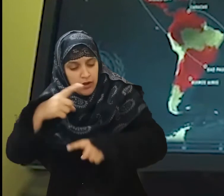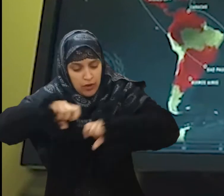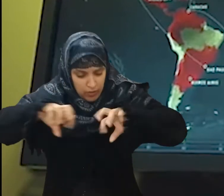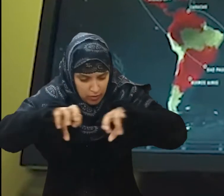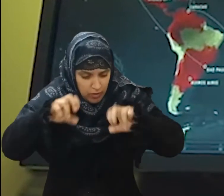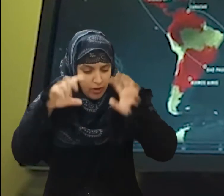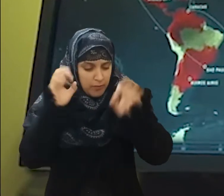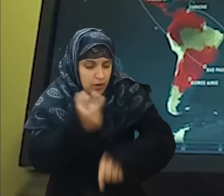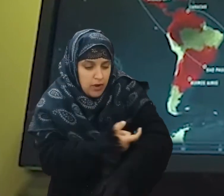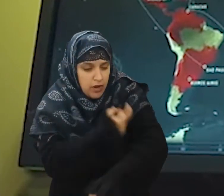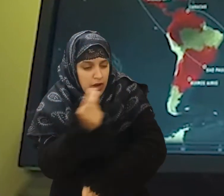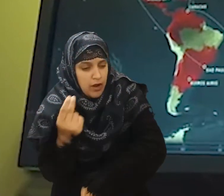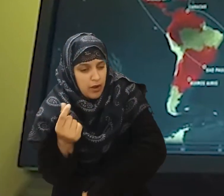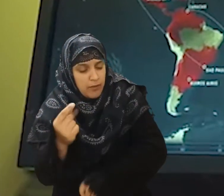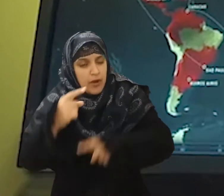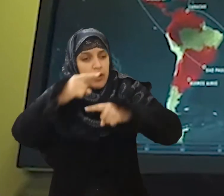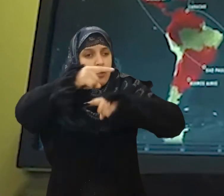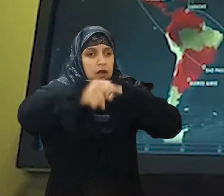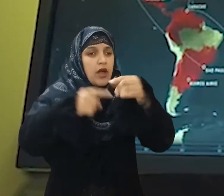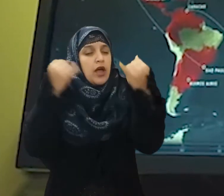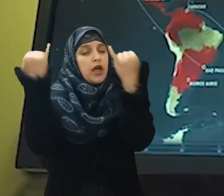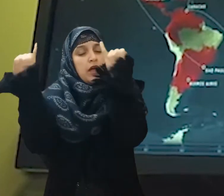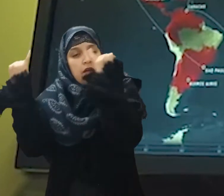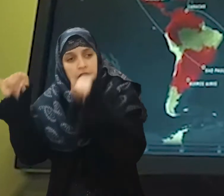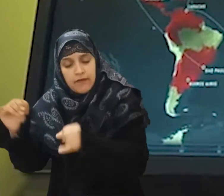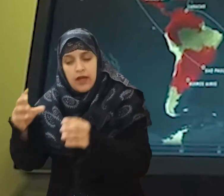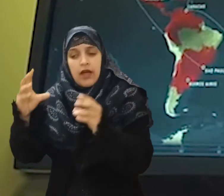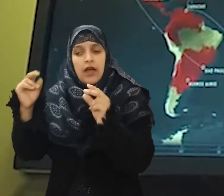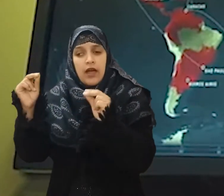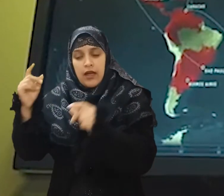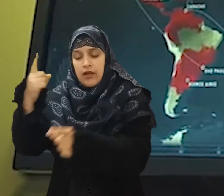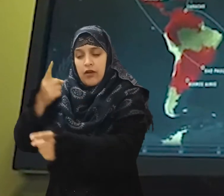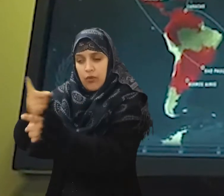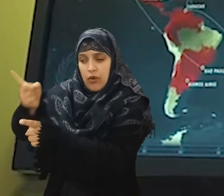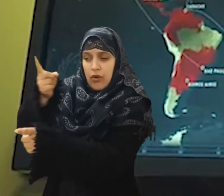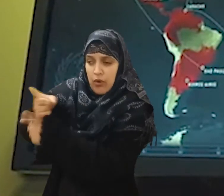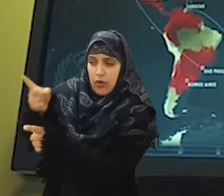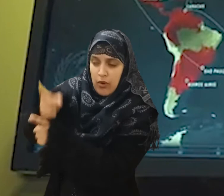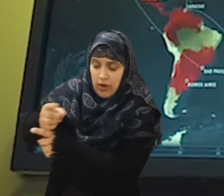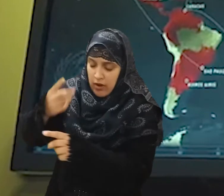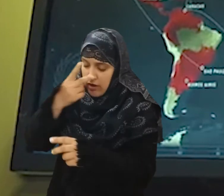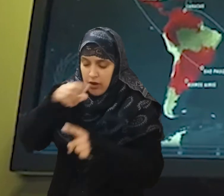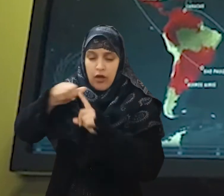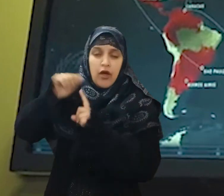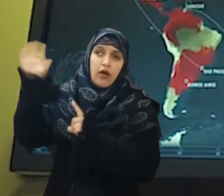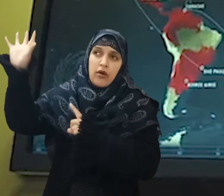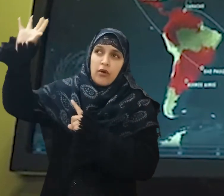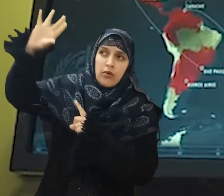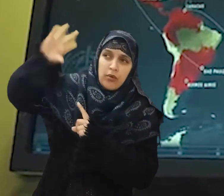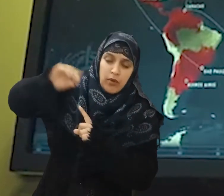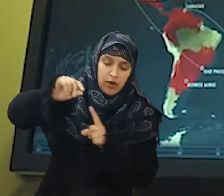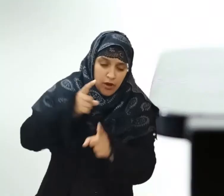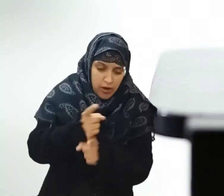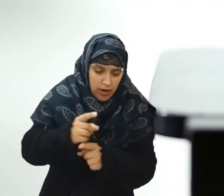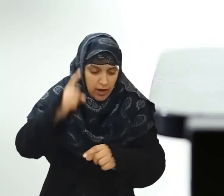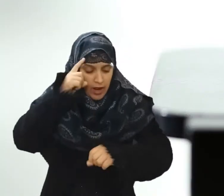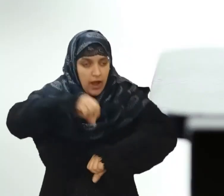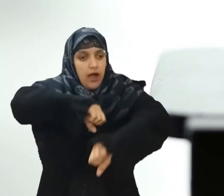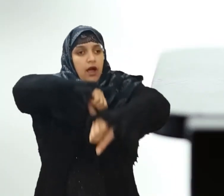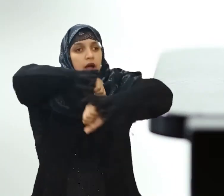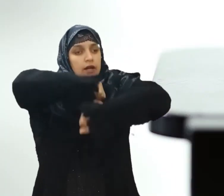ایک جانور اور ایک جانور سے ایک انسان اور پھر دوسرے انسان اور پھیلتے پھیلتے پوری دنیا میں پھیل جاتا ہے۔